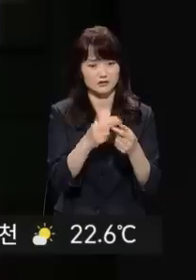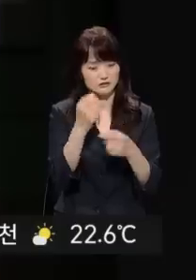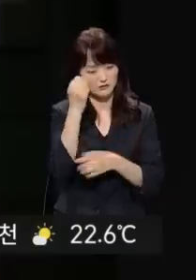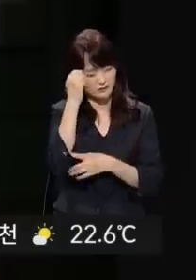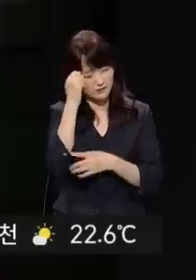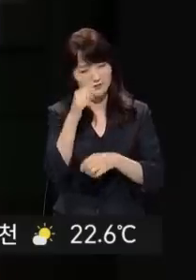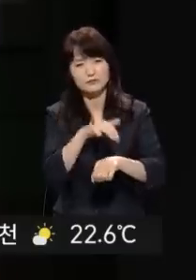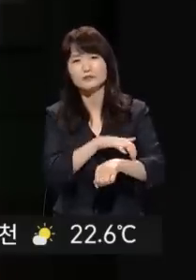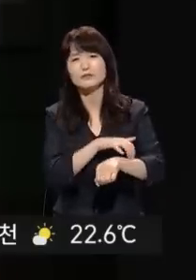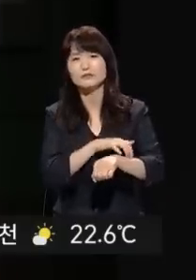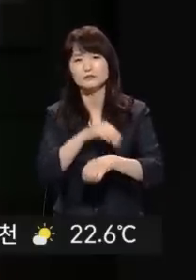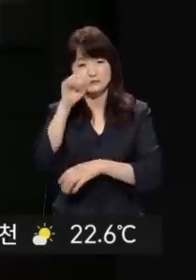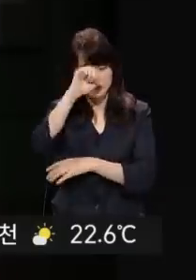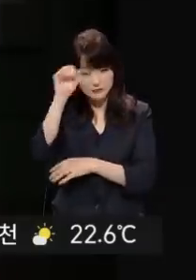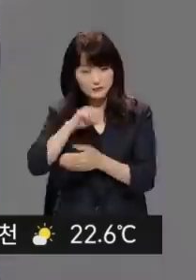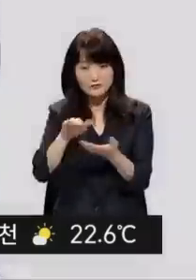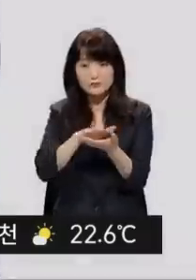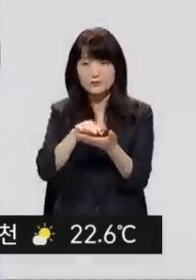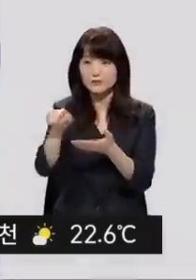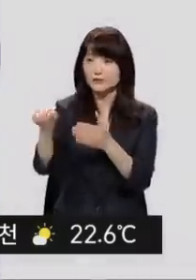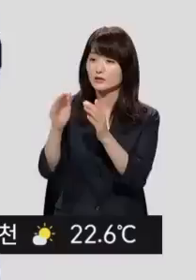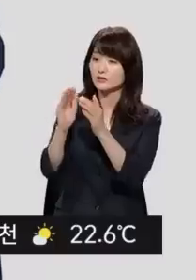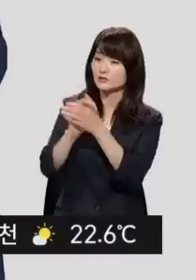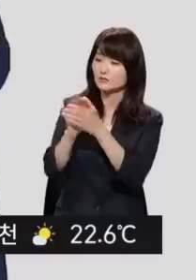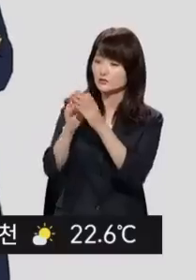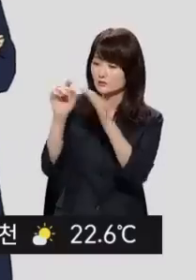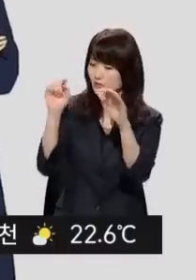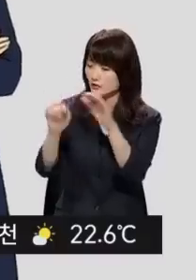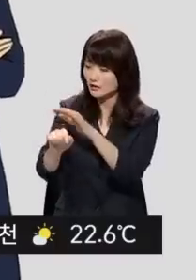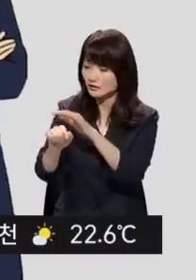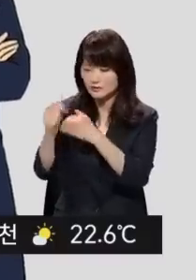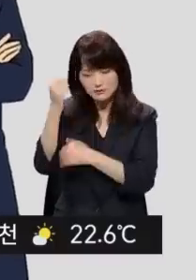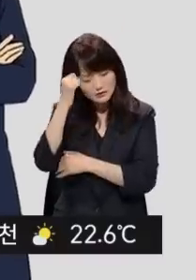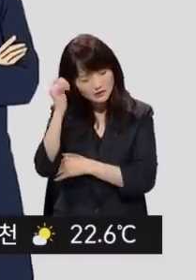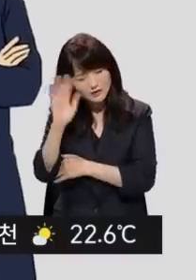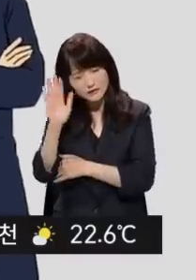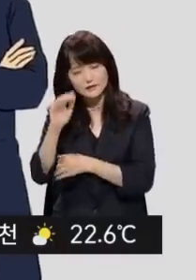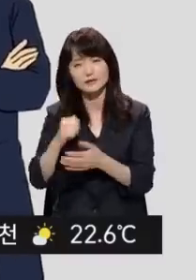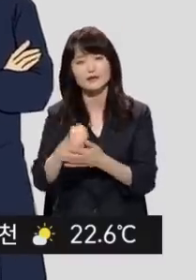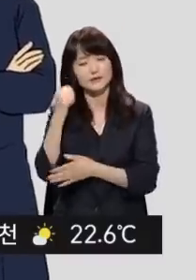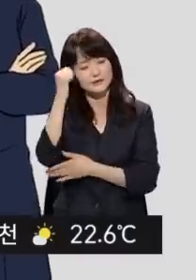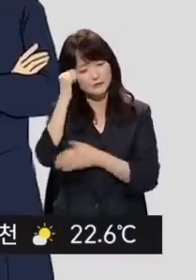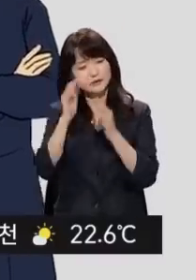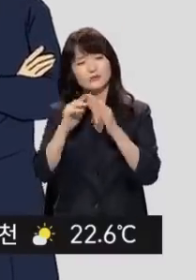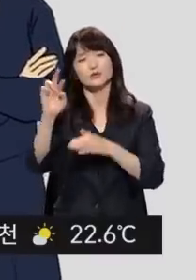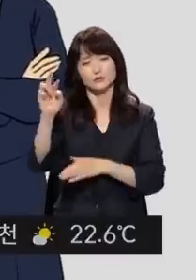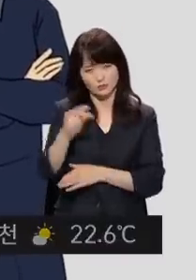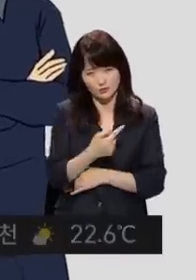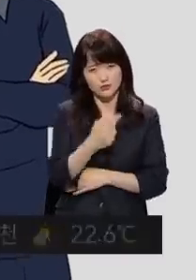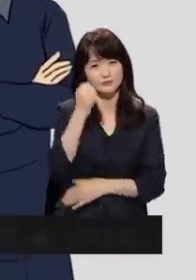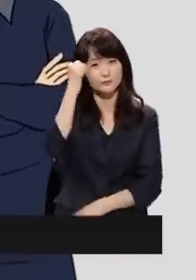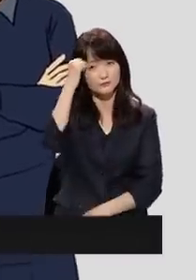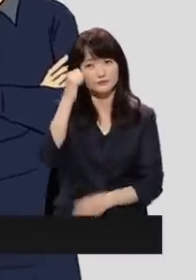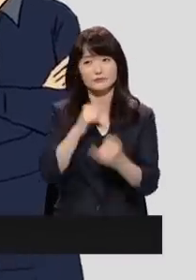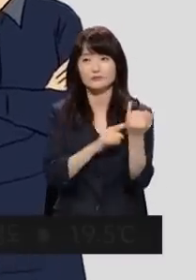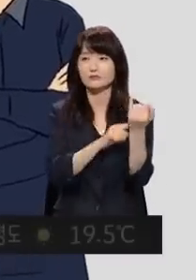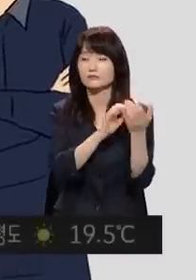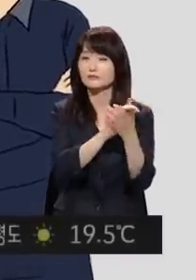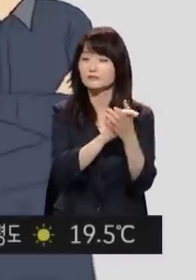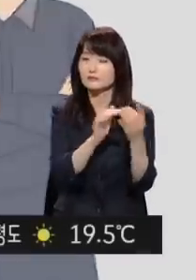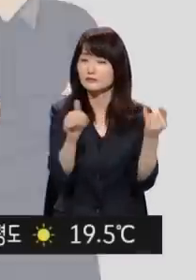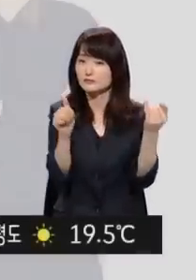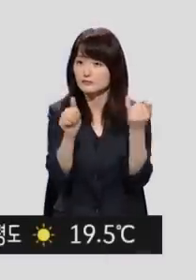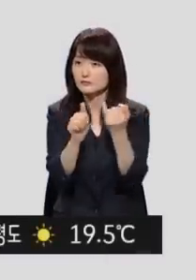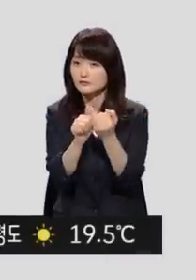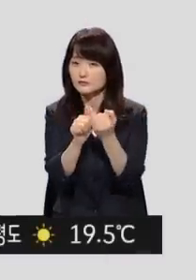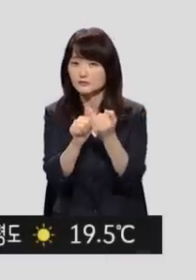합니다 새벽까지 놀아도 그 친구 집에서 안자고 꼭 집 잠은 집에 돌아와서 자기 방에서 잔다고 하는데 여자친구가 결혼하면